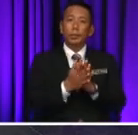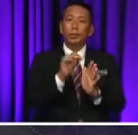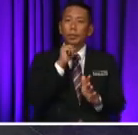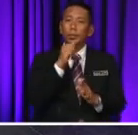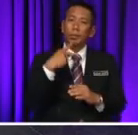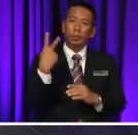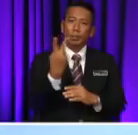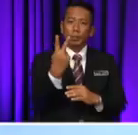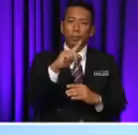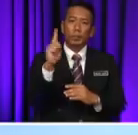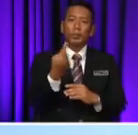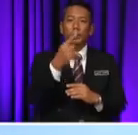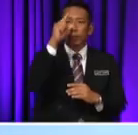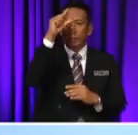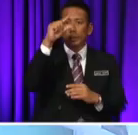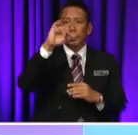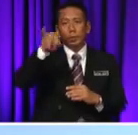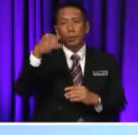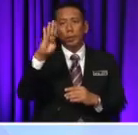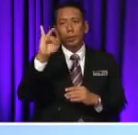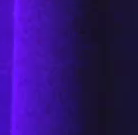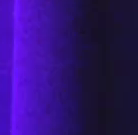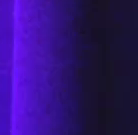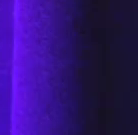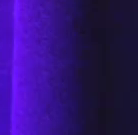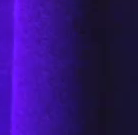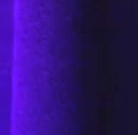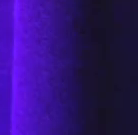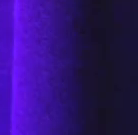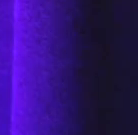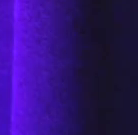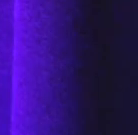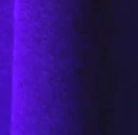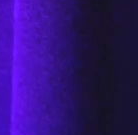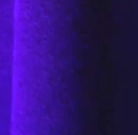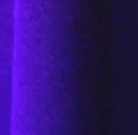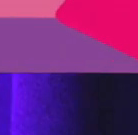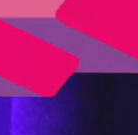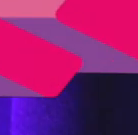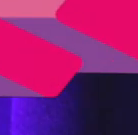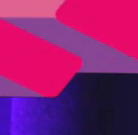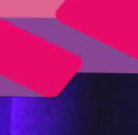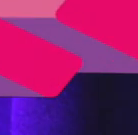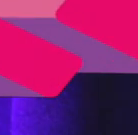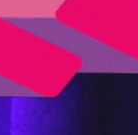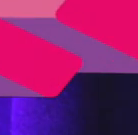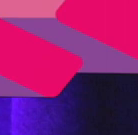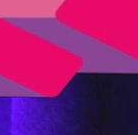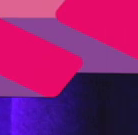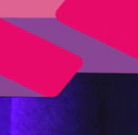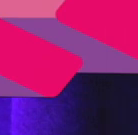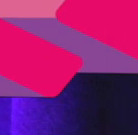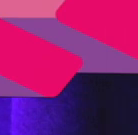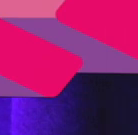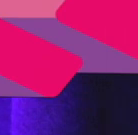tak lupa kepada guru-guru bahasa isyarat kita Cikgu Muhammad Nazri Husein daripada Sekolah Menengah kebangsaan pendidikan